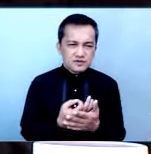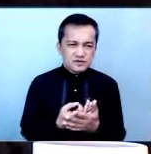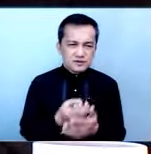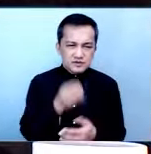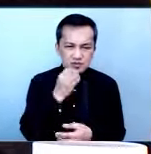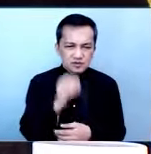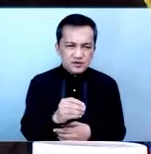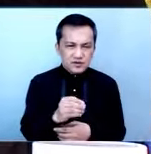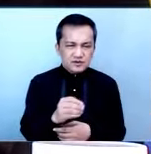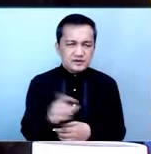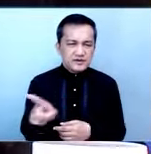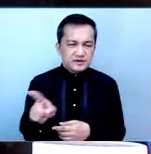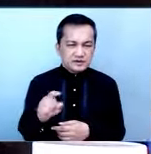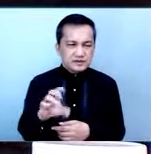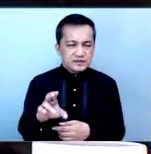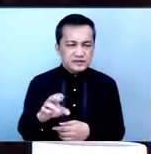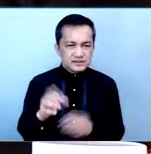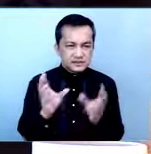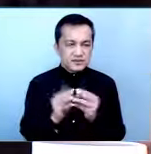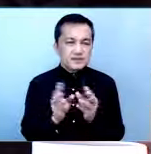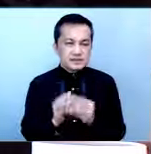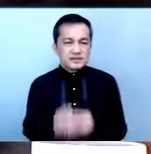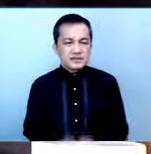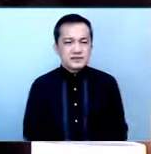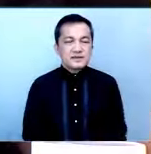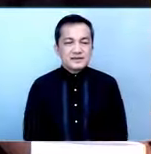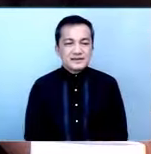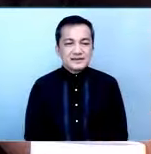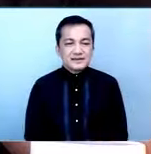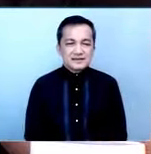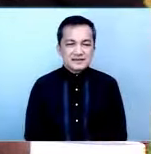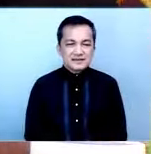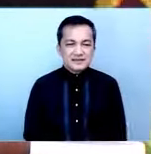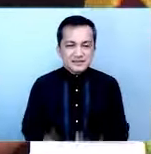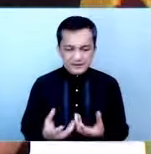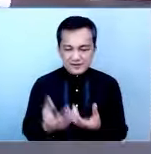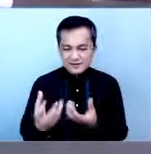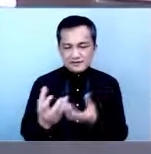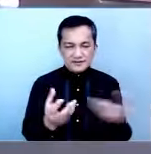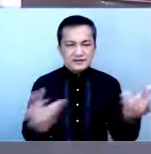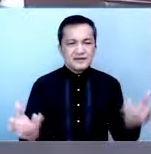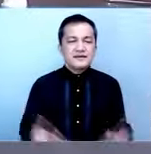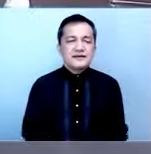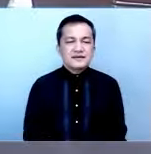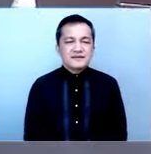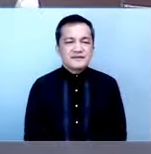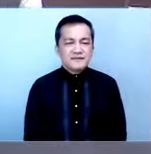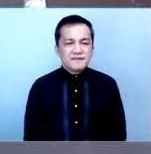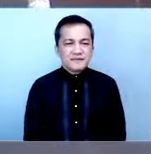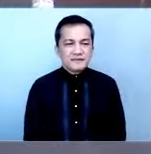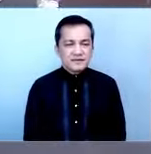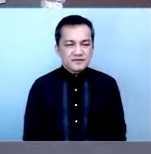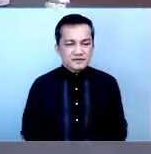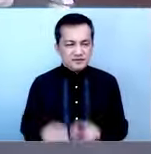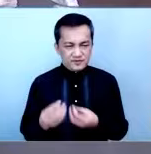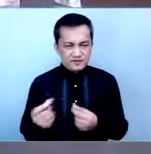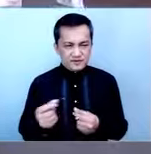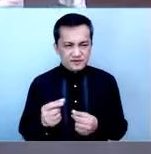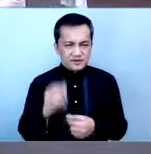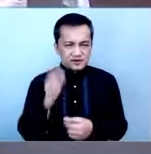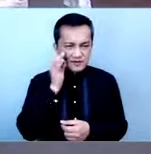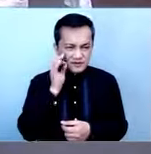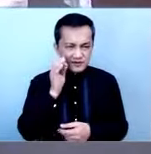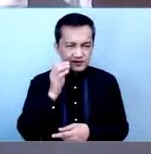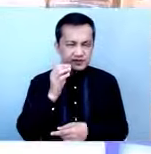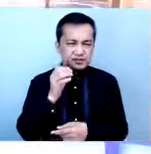ito, mga corporate po pag sa meeting. Right. Ah, yan ay hinahain nila. Alam mo, parang ano na yan, masosolve na yan yung fruit, daily fruit